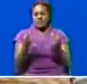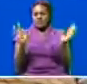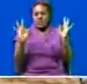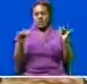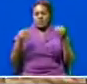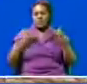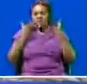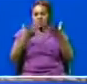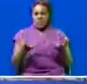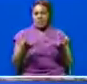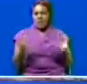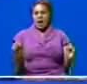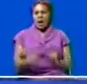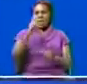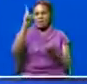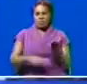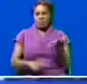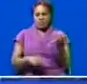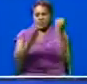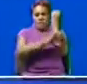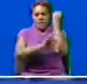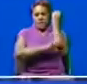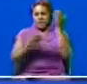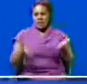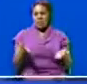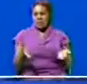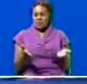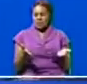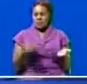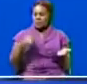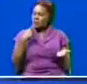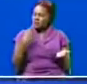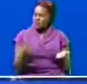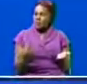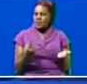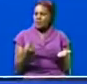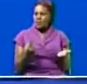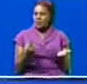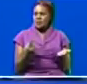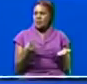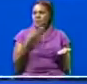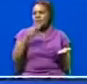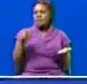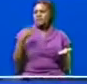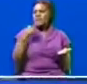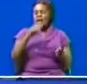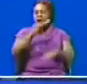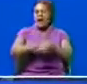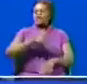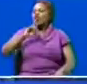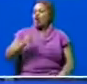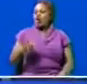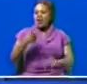What happened to the freedom of expression in this country? This is what we are saying. That guy is saying that he's receiving orders from